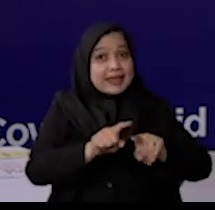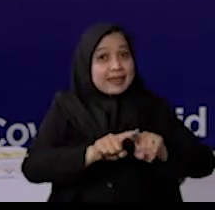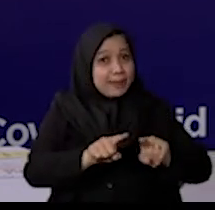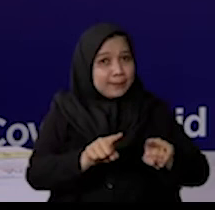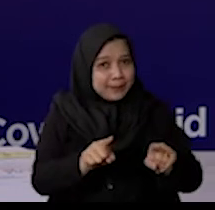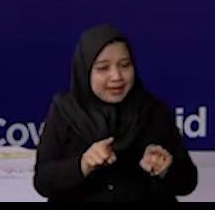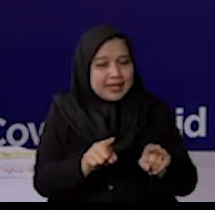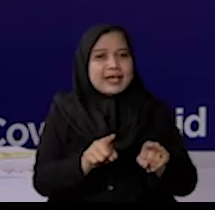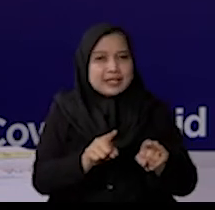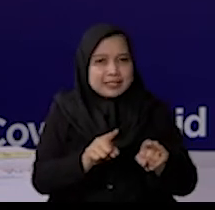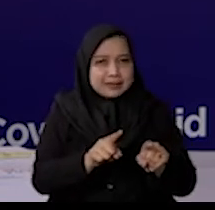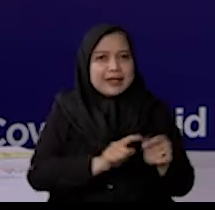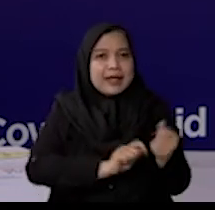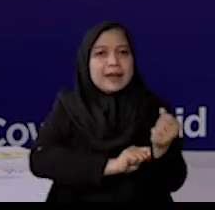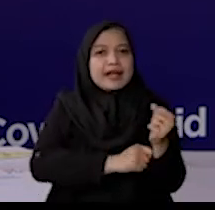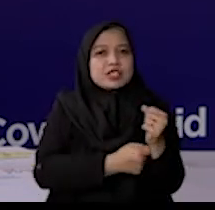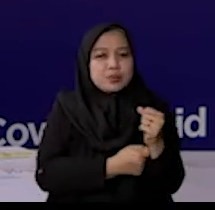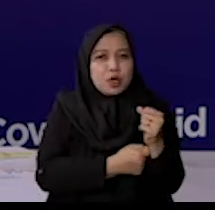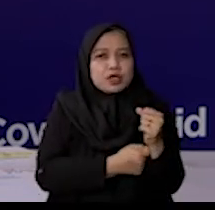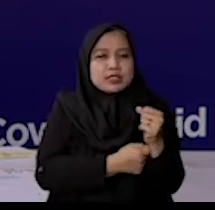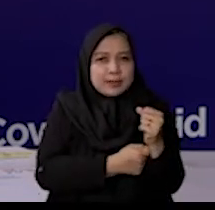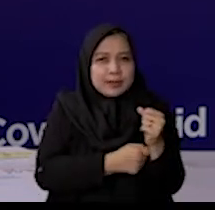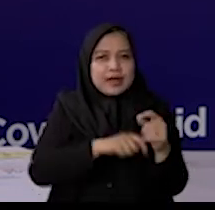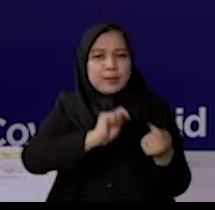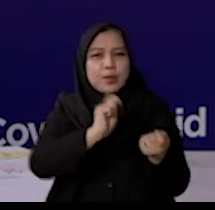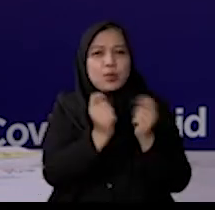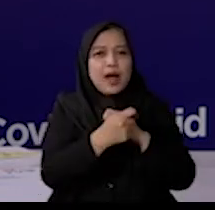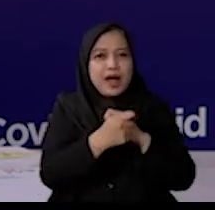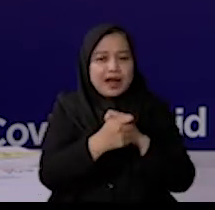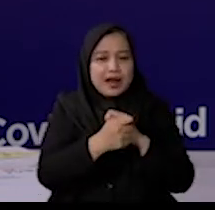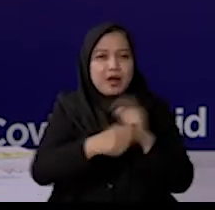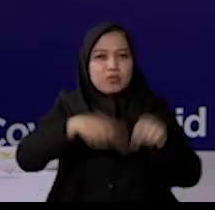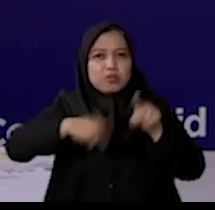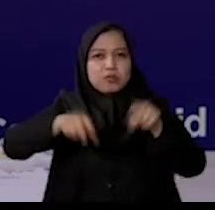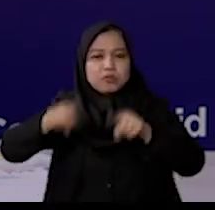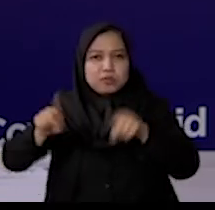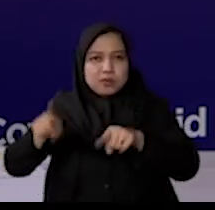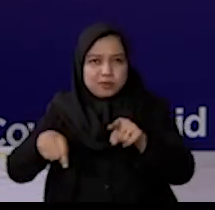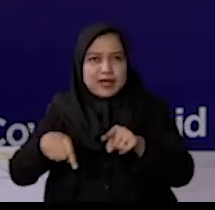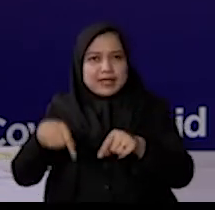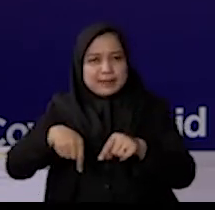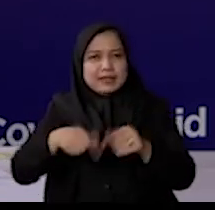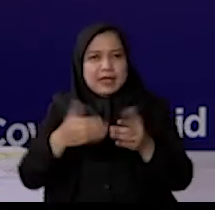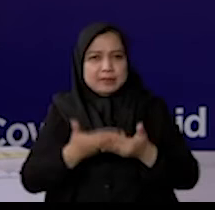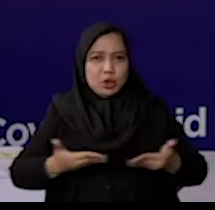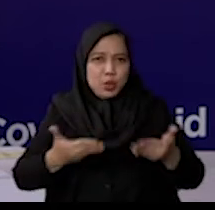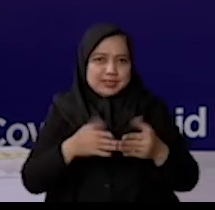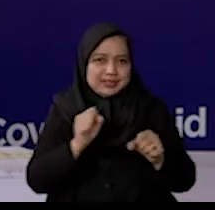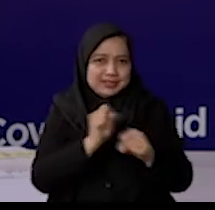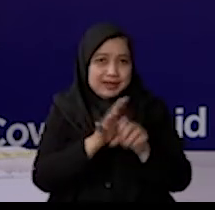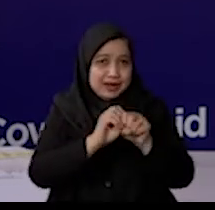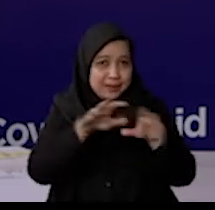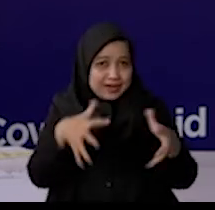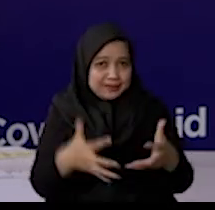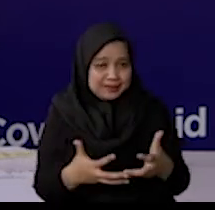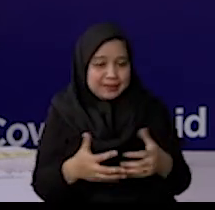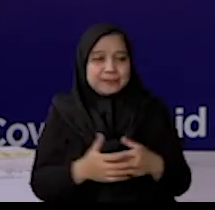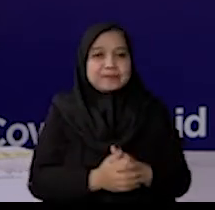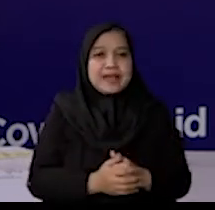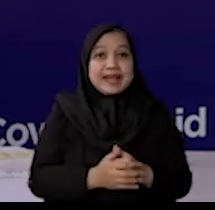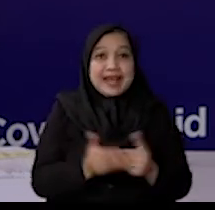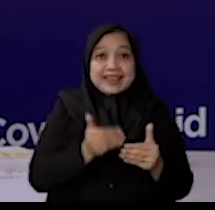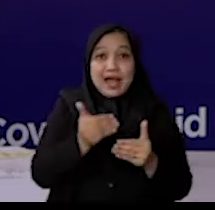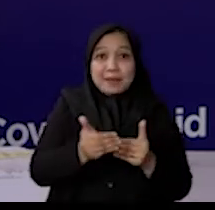tanggap terhadap perubahan yang sangat dinamis di masa pandemi ini. Setelah penjelasan alur vaksinasi